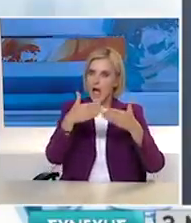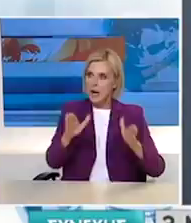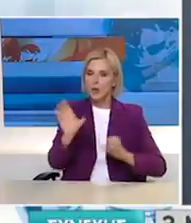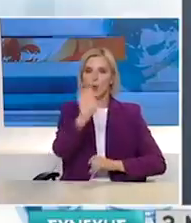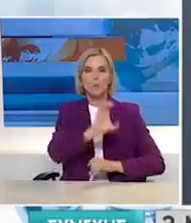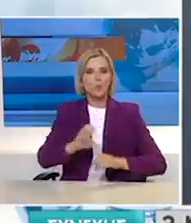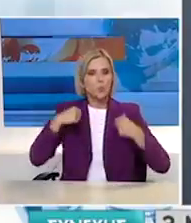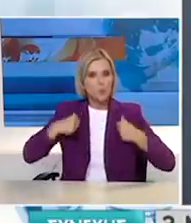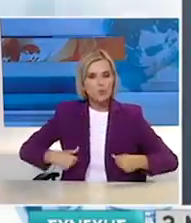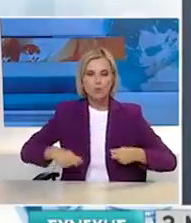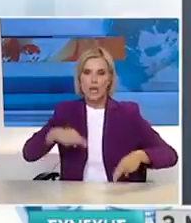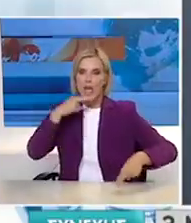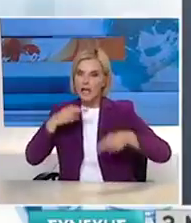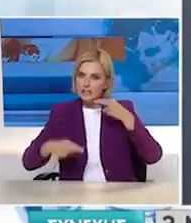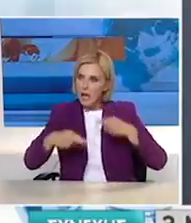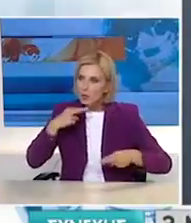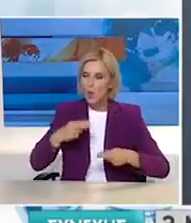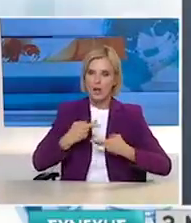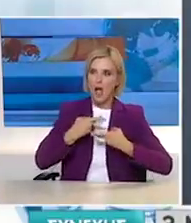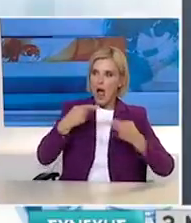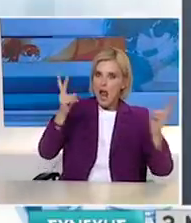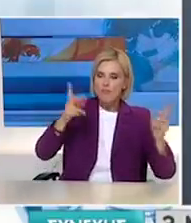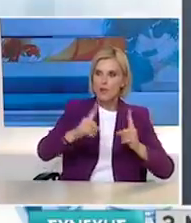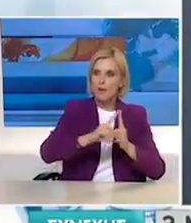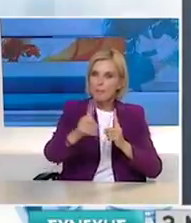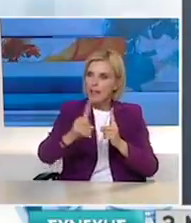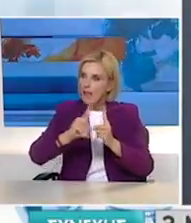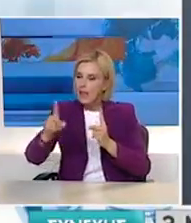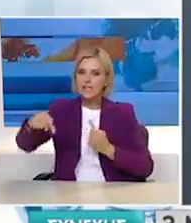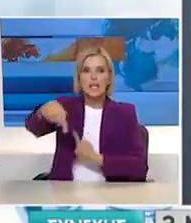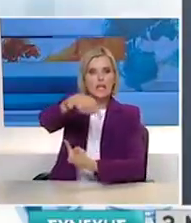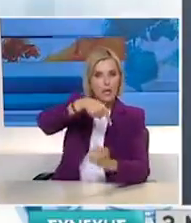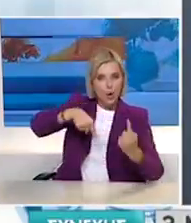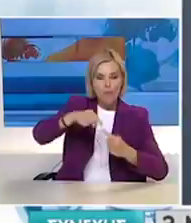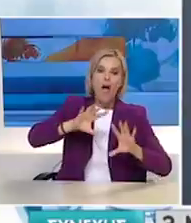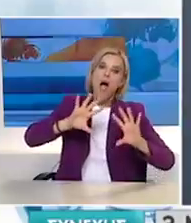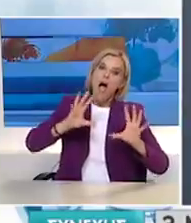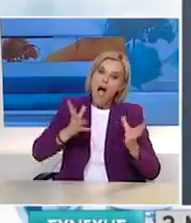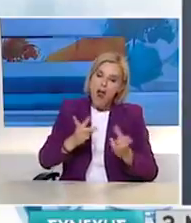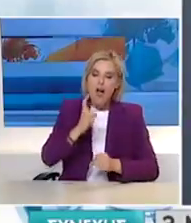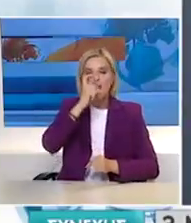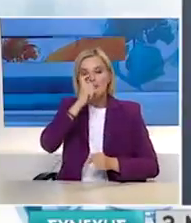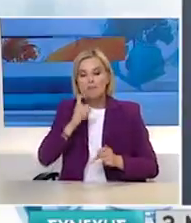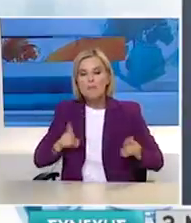τίθενται από εμάς με τις εισηγήσεις μας σαν Επιστημονική Επιτροπή, κάποιες πιο σοβαρές περιπτώσεις όπως αυτές